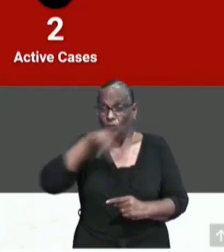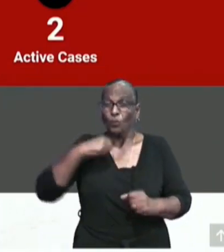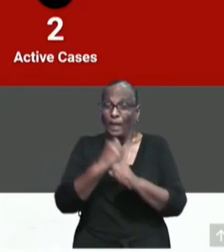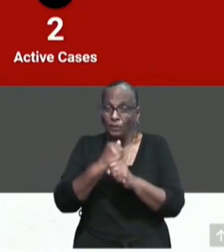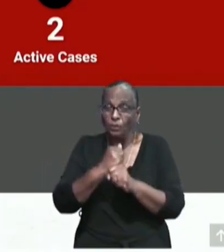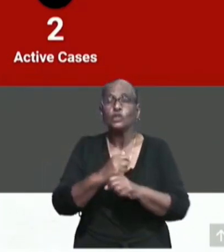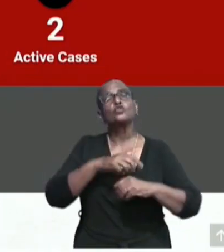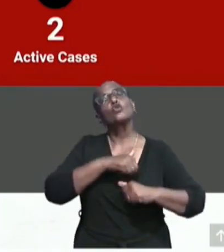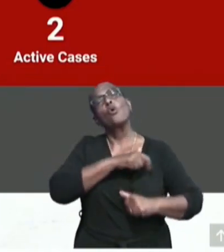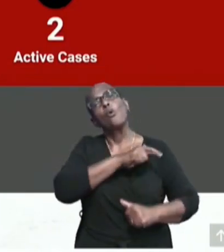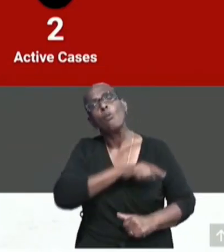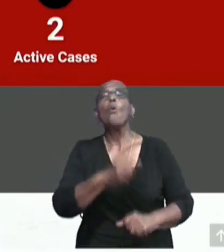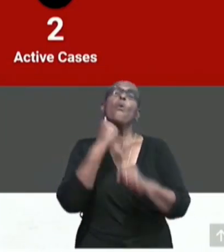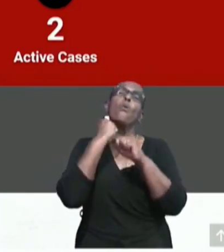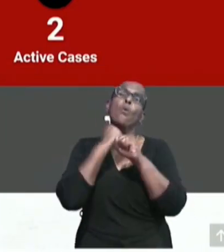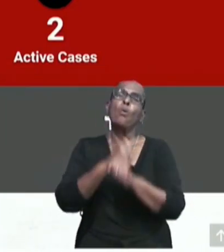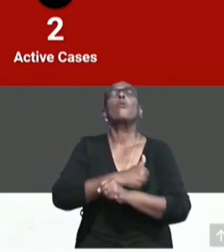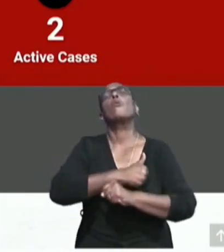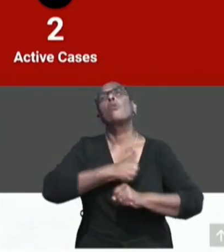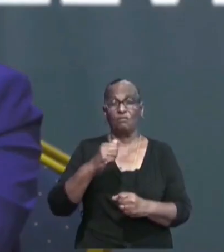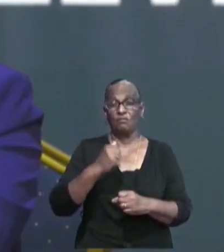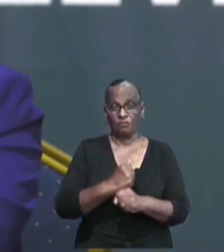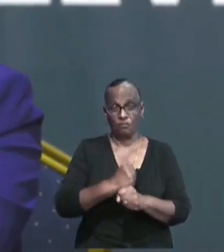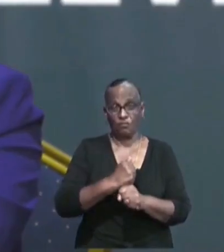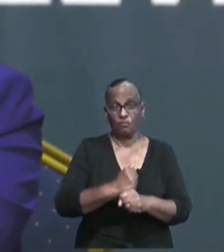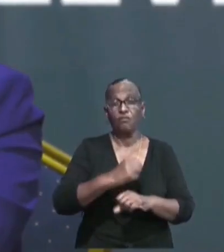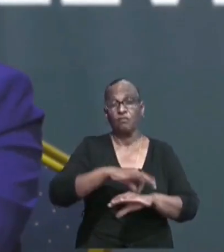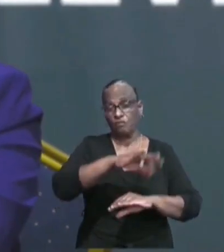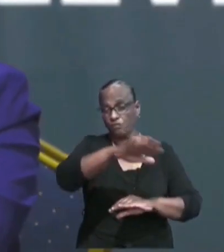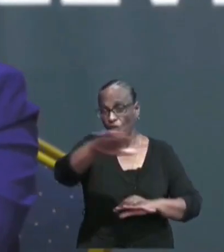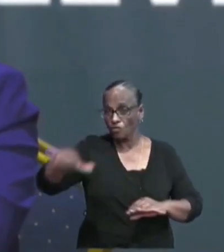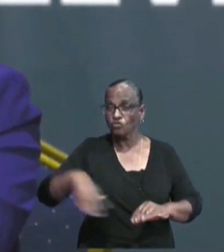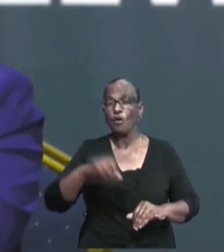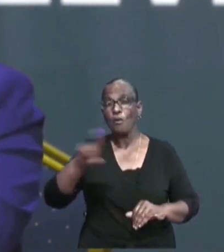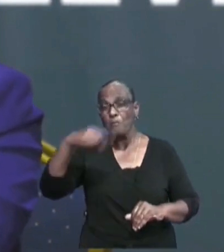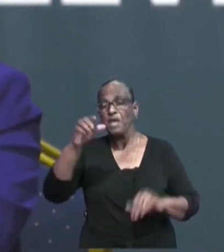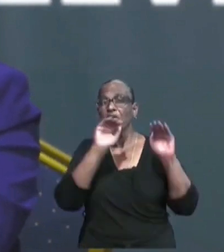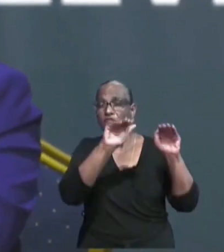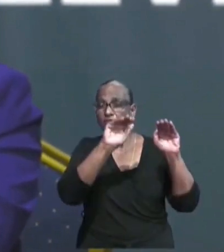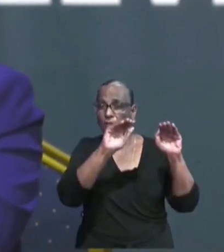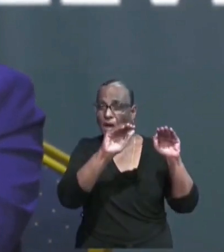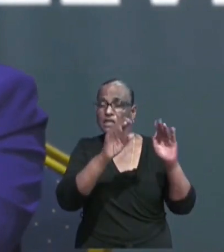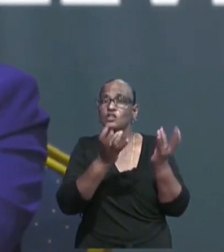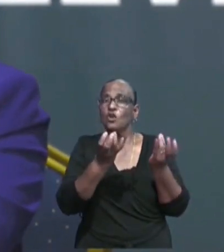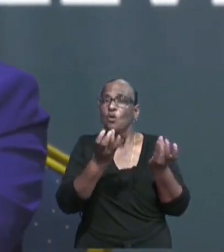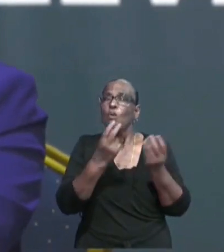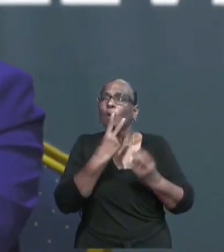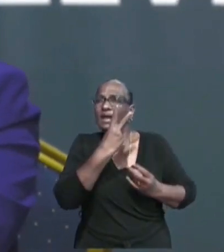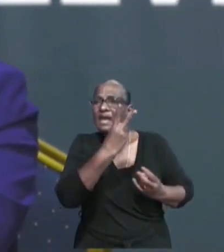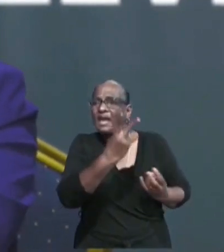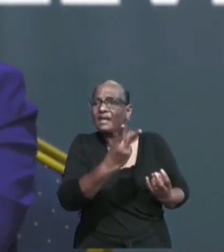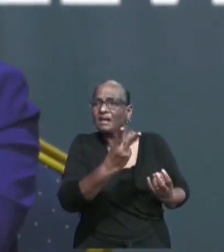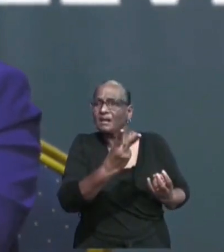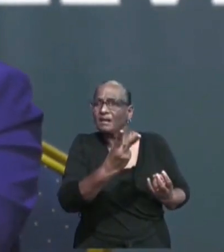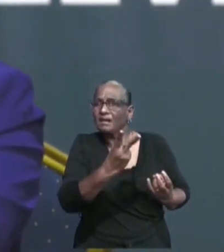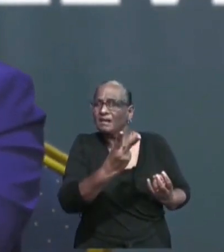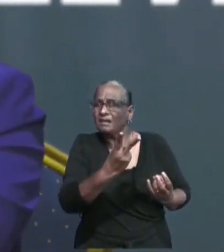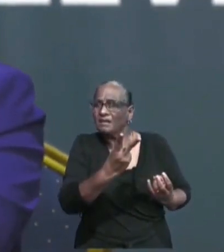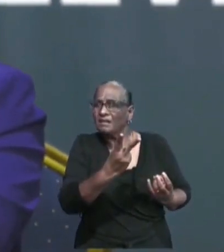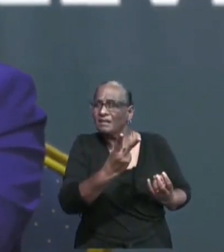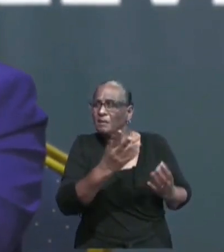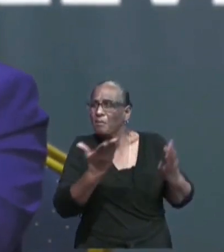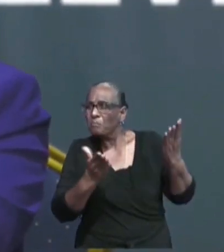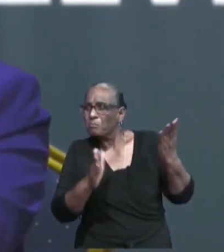is gisteren voor het eerst bij elkaar gekomen. Dit meldde Danielle Veira van het reguliere management team gisteren op